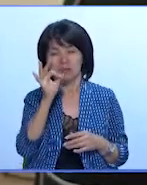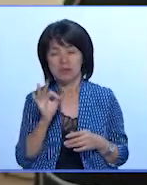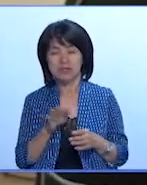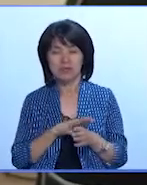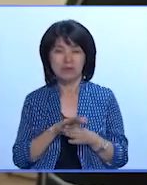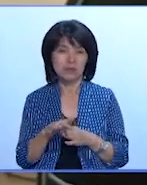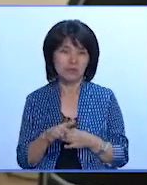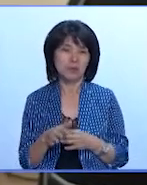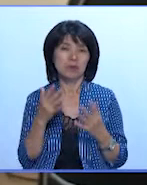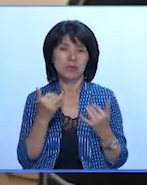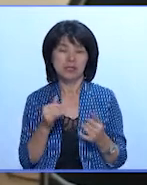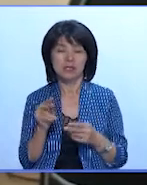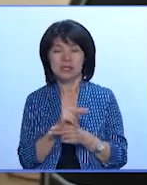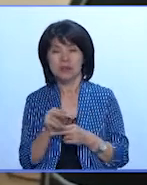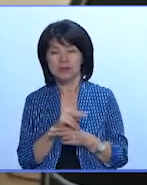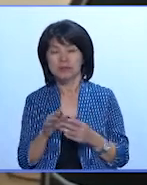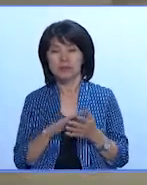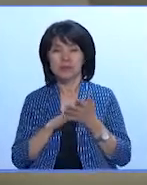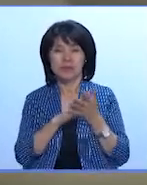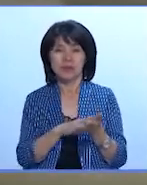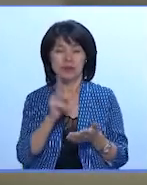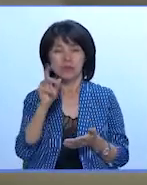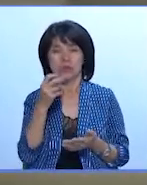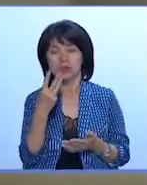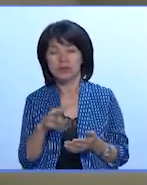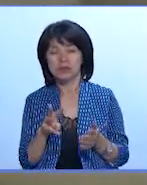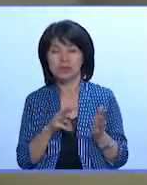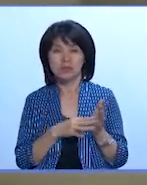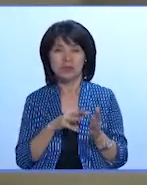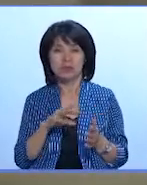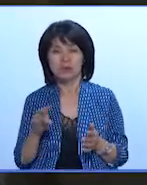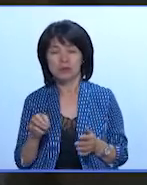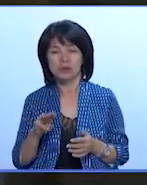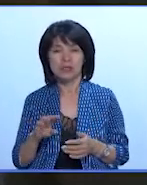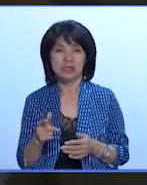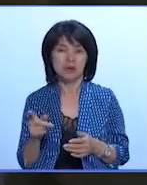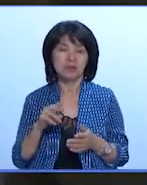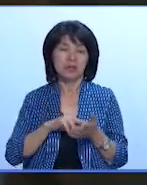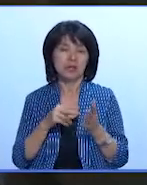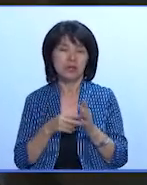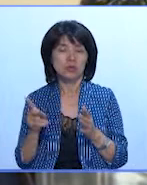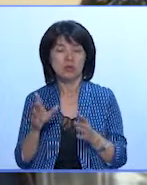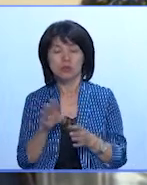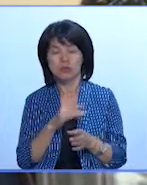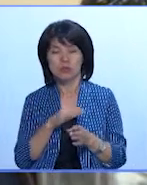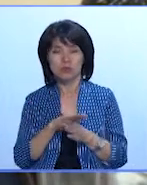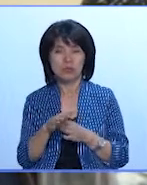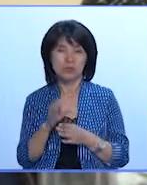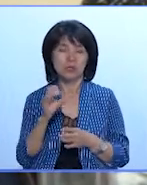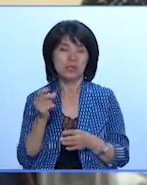дорожной карте занятости на ремонт сада выделили 138 миллионов тенге планируется что полностью сад запустят к середине